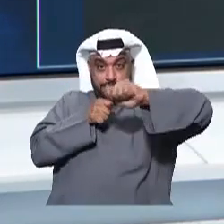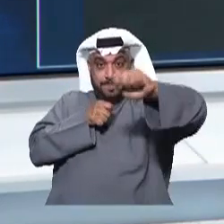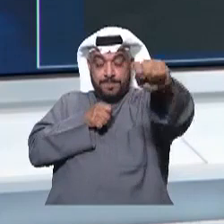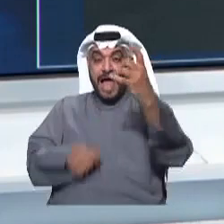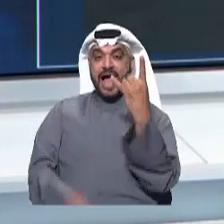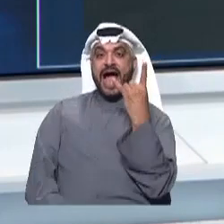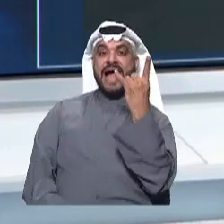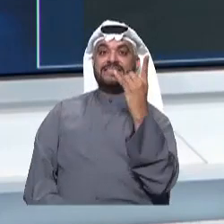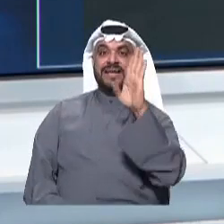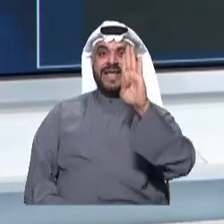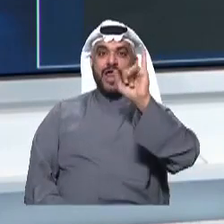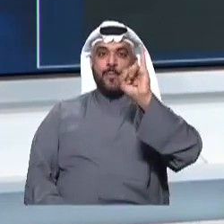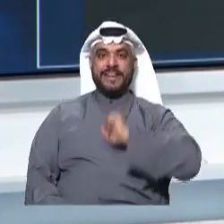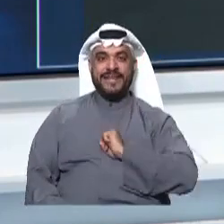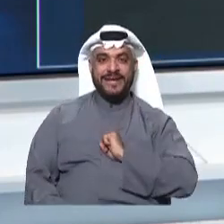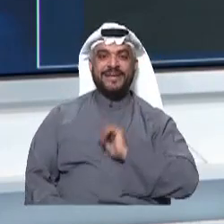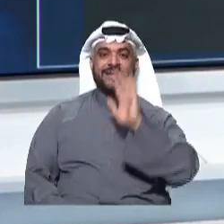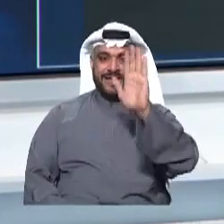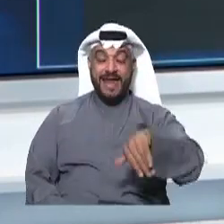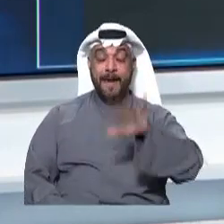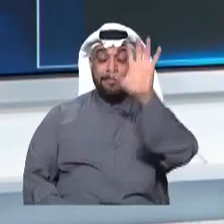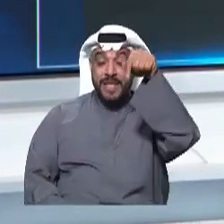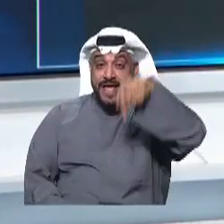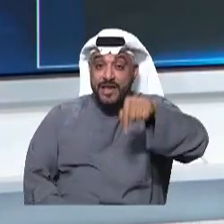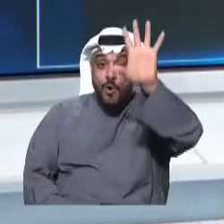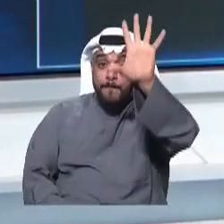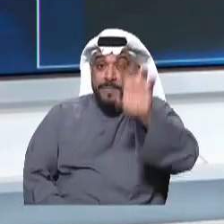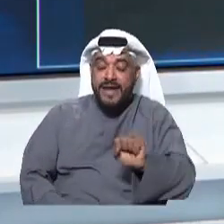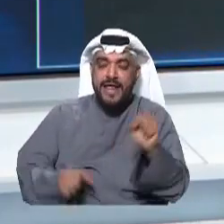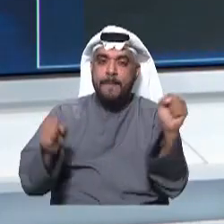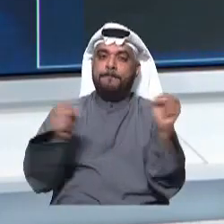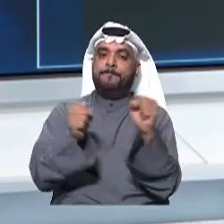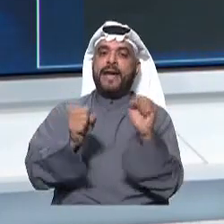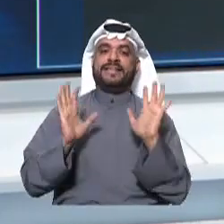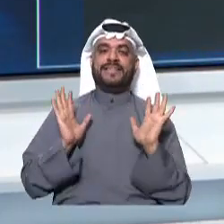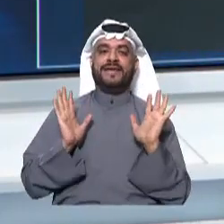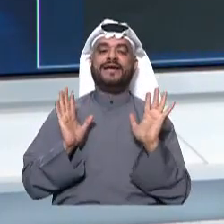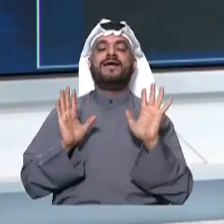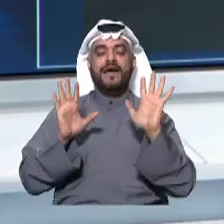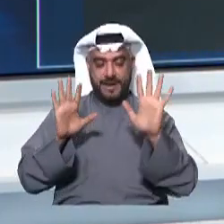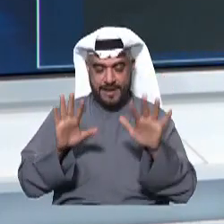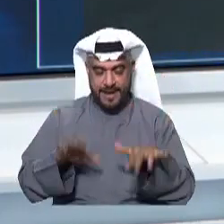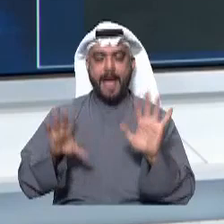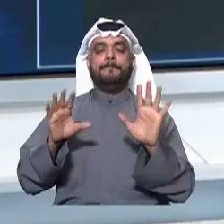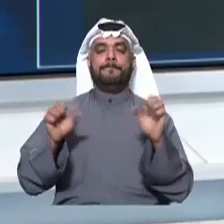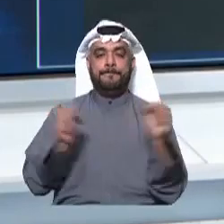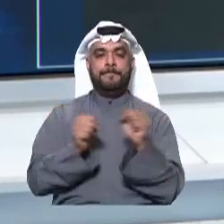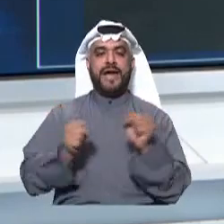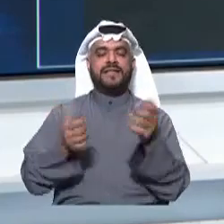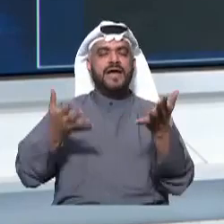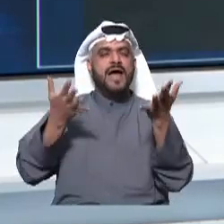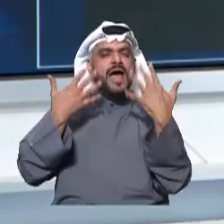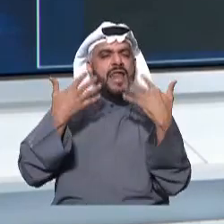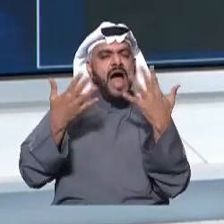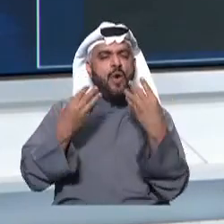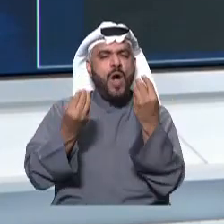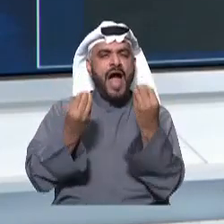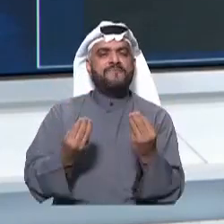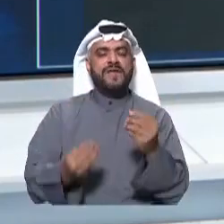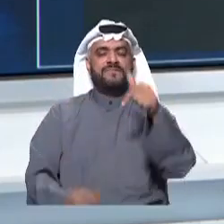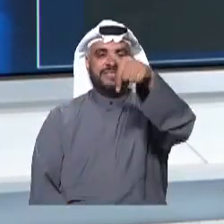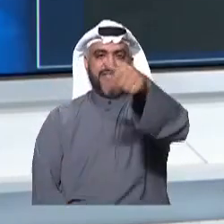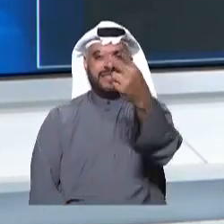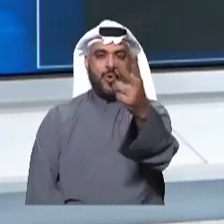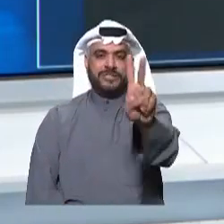هذه الليلة، واستمرار رياح متقلبة الاتجاه إلى شمالية غربية سرعتها ما بين 6 إلى 26 كيلومتر بالساعة، سماء خالية من